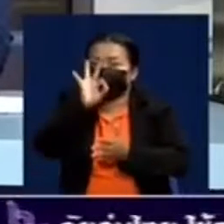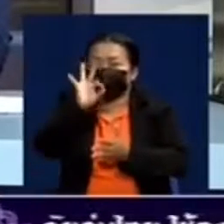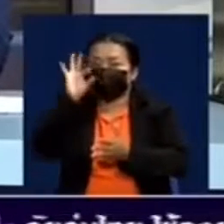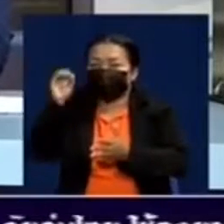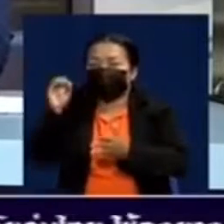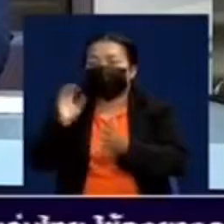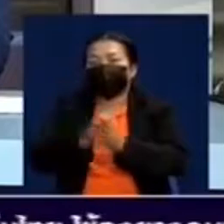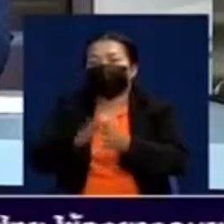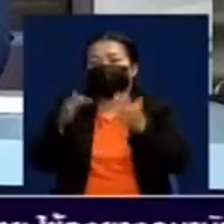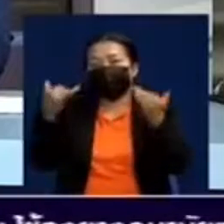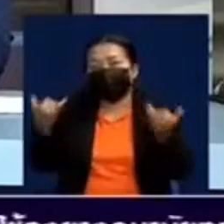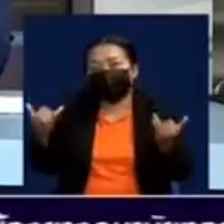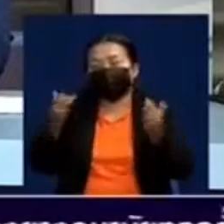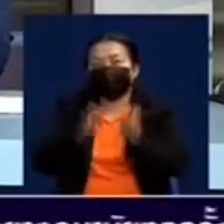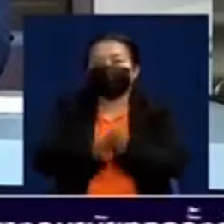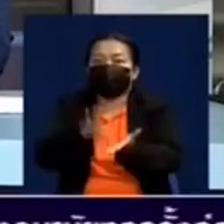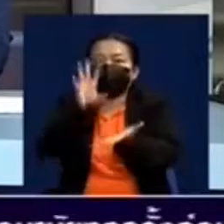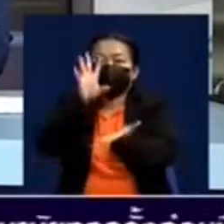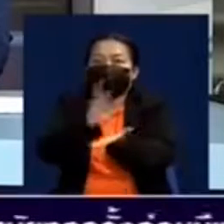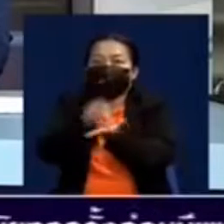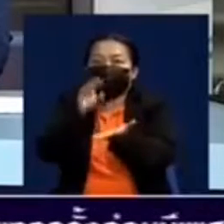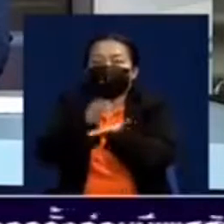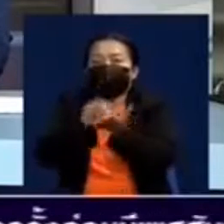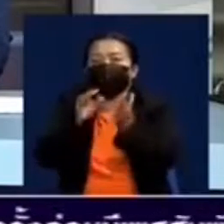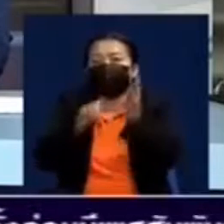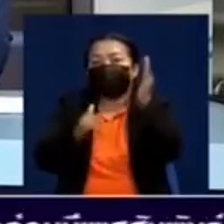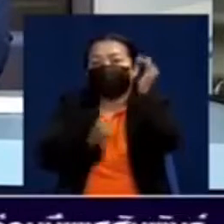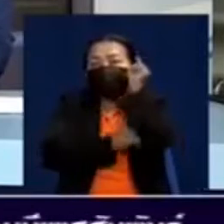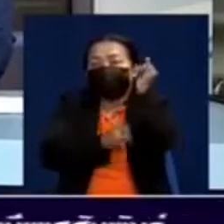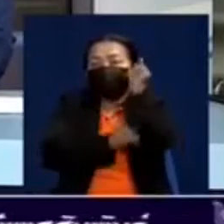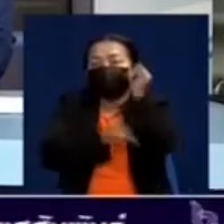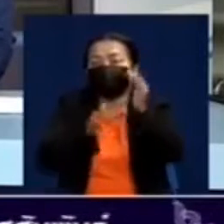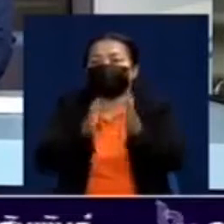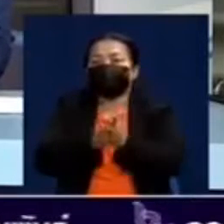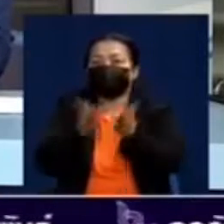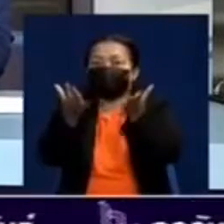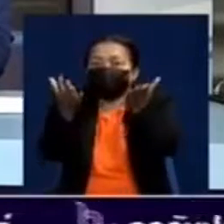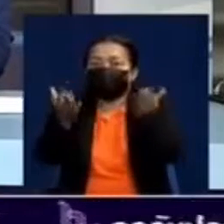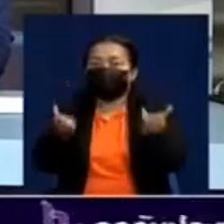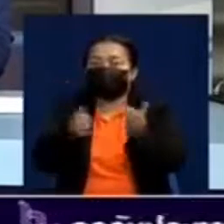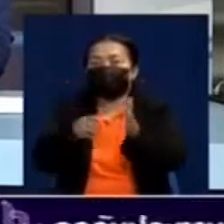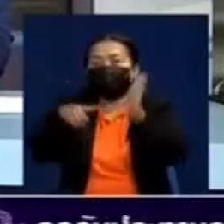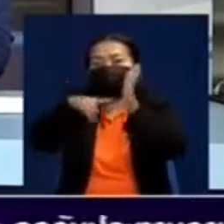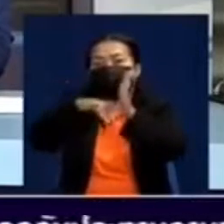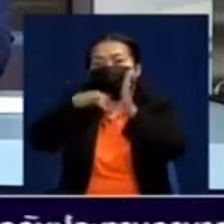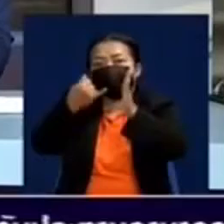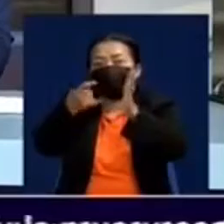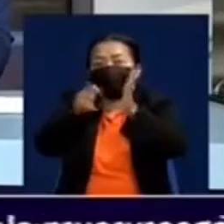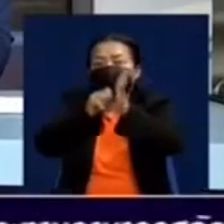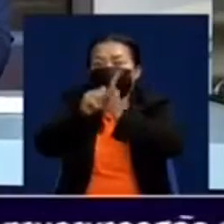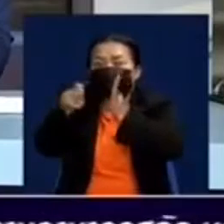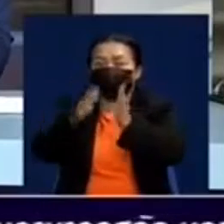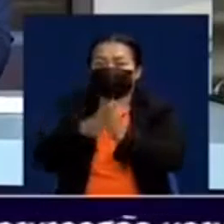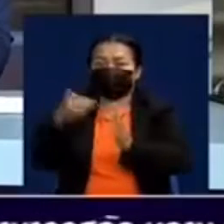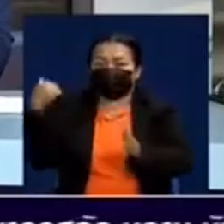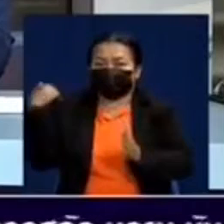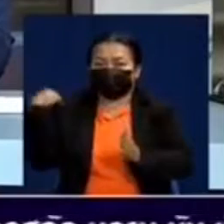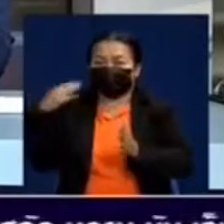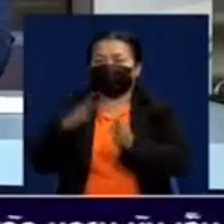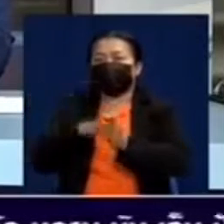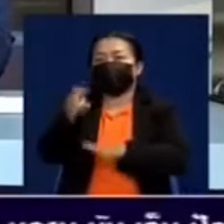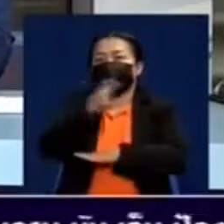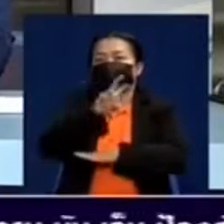คะในพื้นที่จังหวัดตากคุณผู้ชมค่ะยังคงเหลือเตียงอีก296เตียงนะคะเพชรบูรณ์ค่ะ199เตียงพิษณุโล